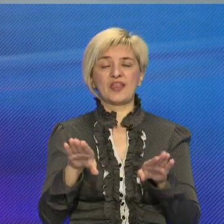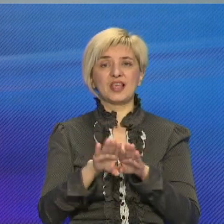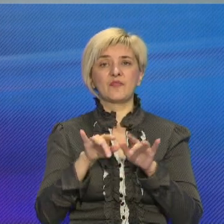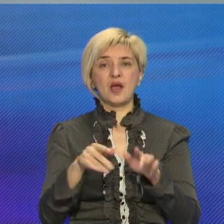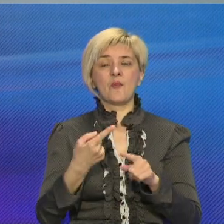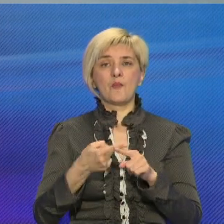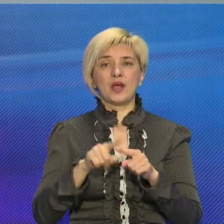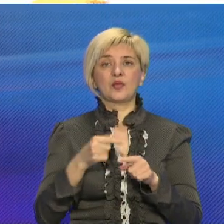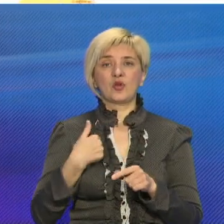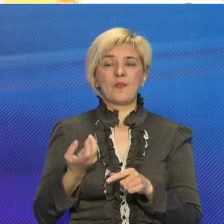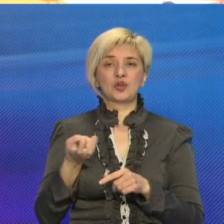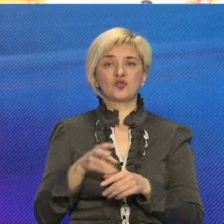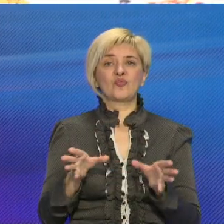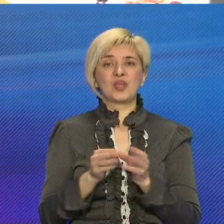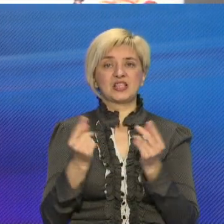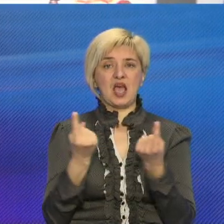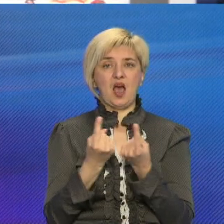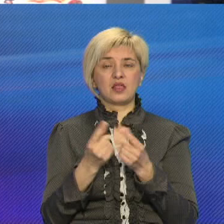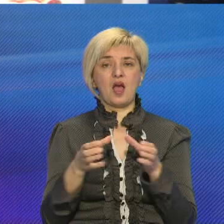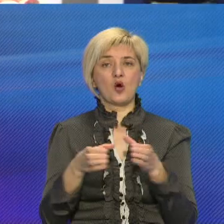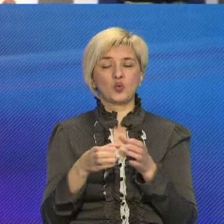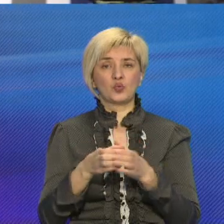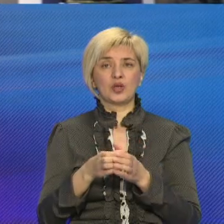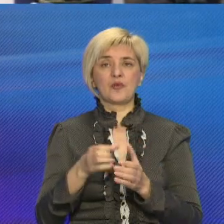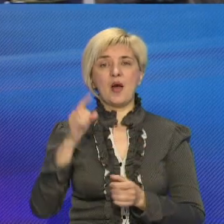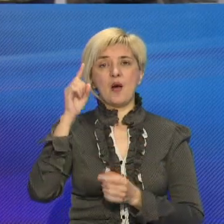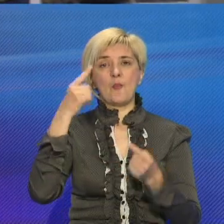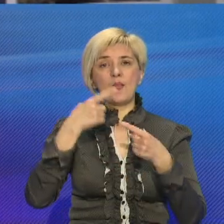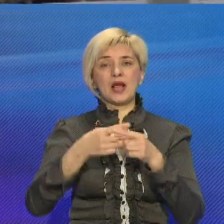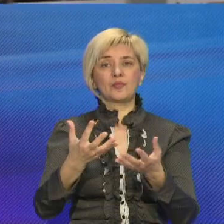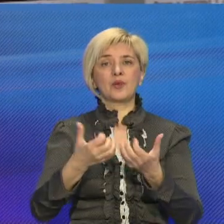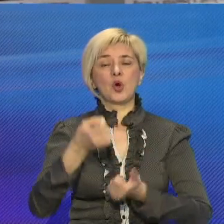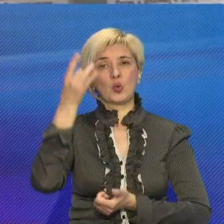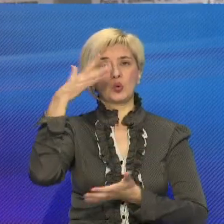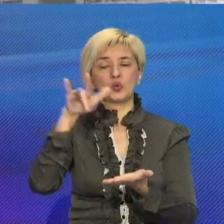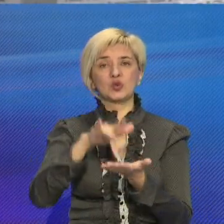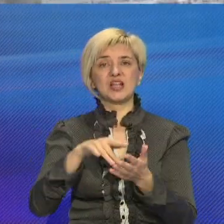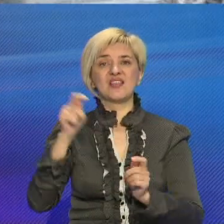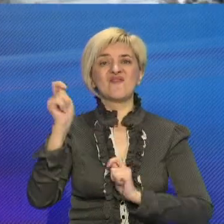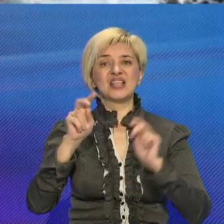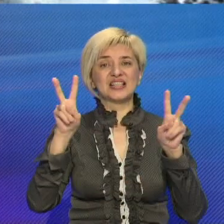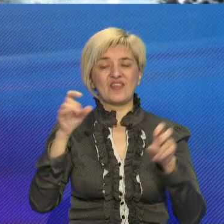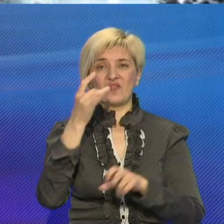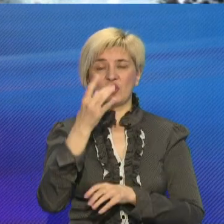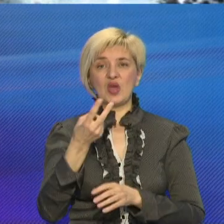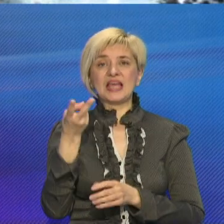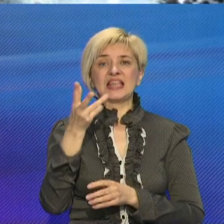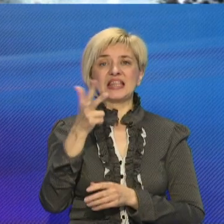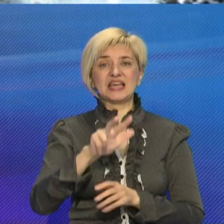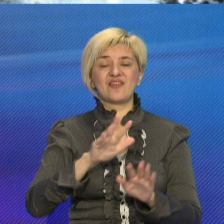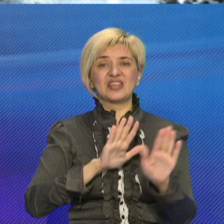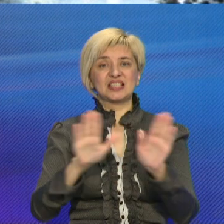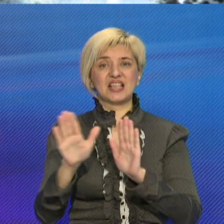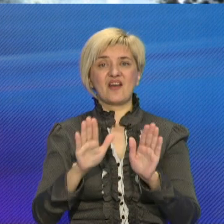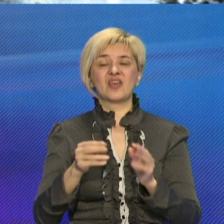своими одногруппниками. Проект приймає культурний центр фестивальний у Гродні. Три вистави експонуються по домовленості з